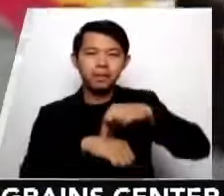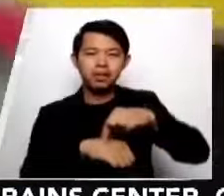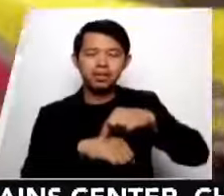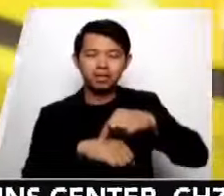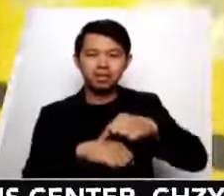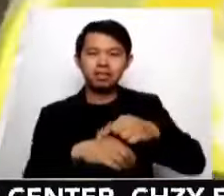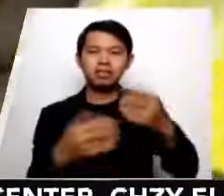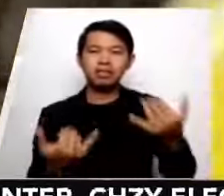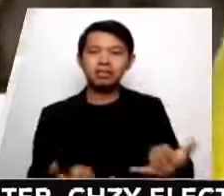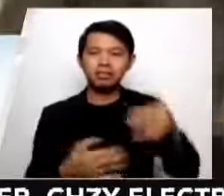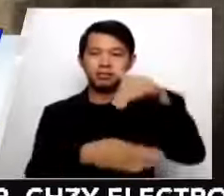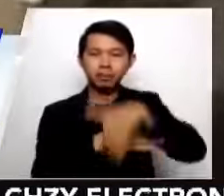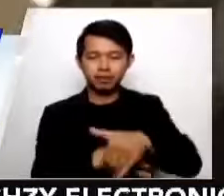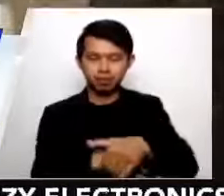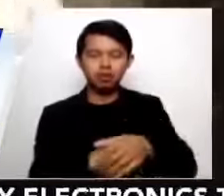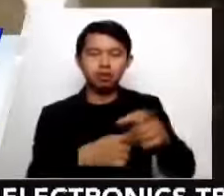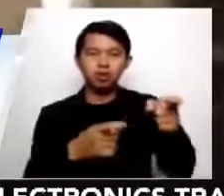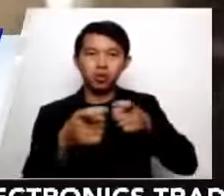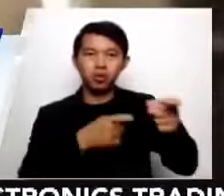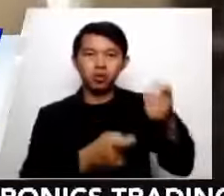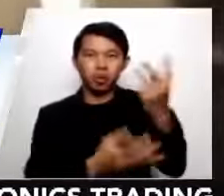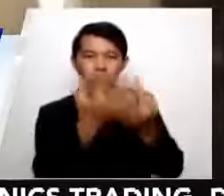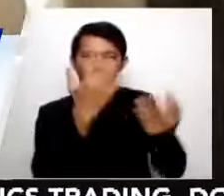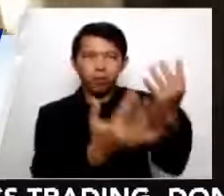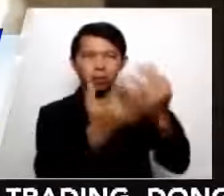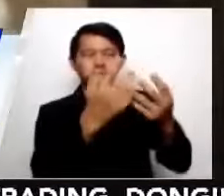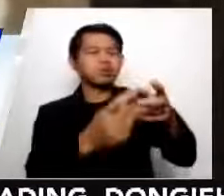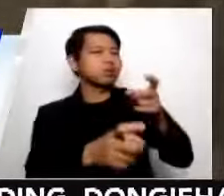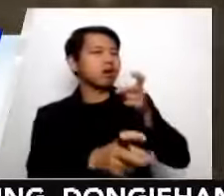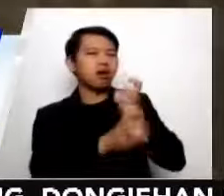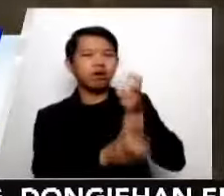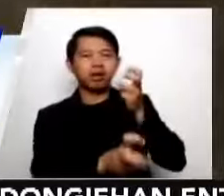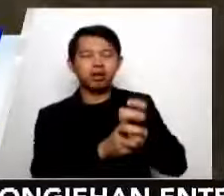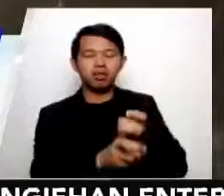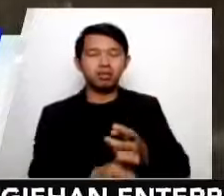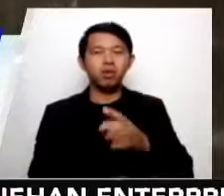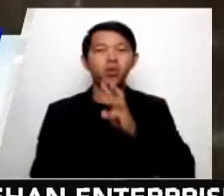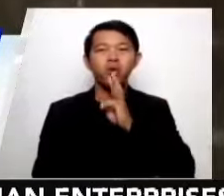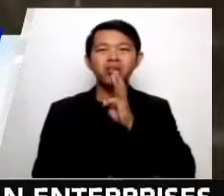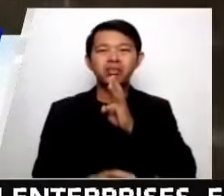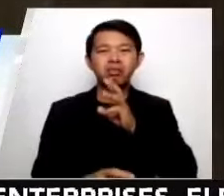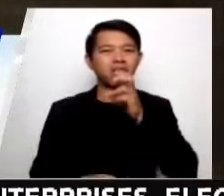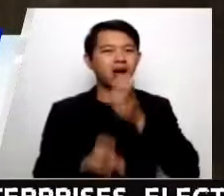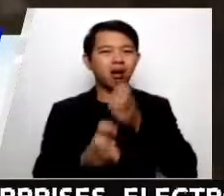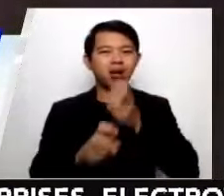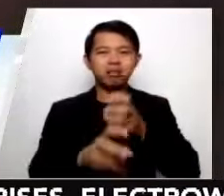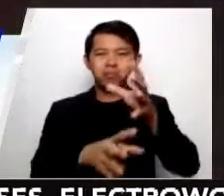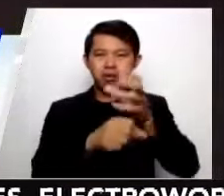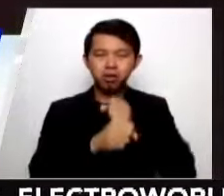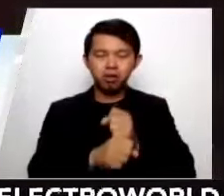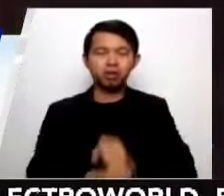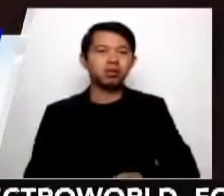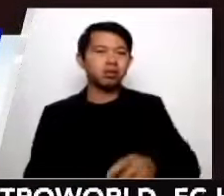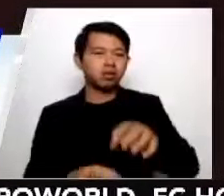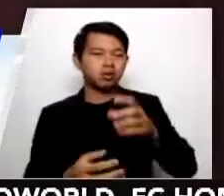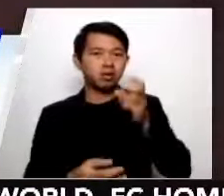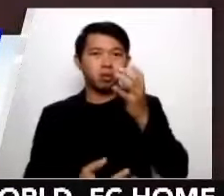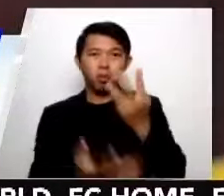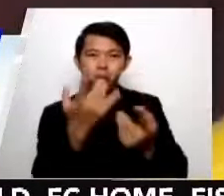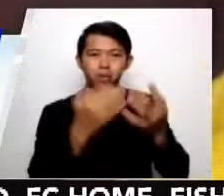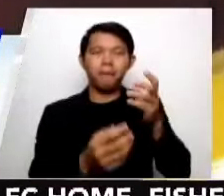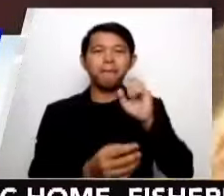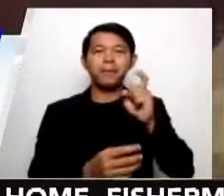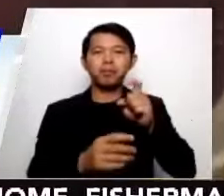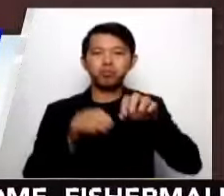ang pag-apula sa apoy dahil mahirap ang access sa tubig. Mabilis na kumalat ang apoy dahil dikit-dikit ang mga bahay at gawa sa